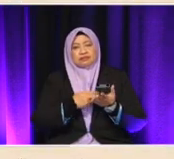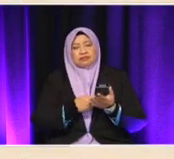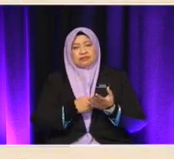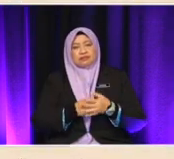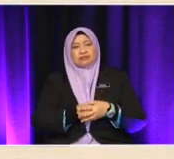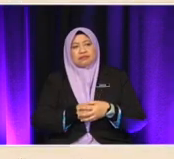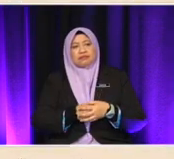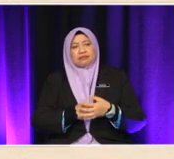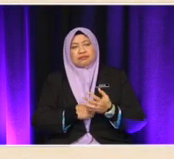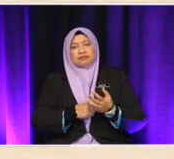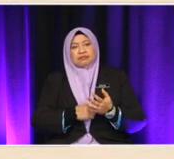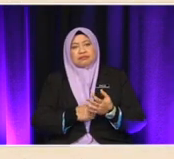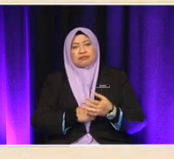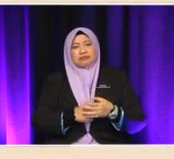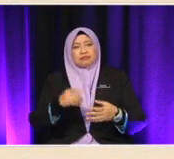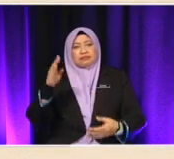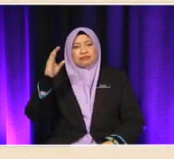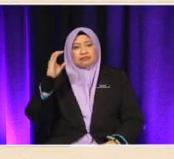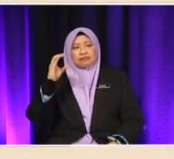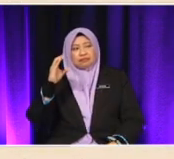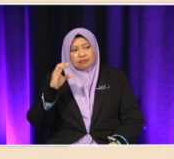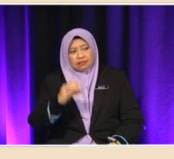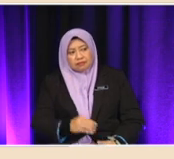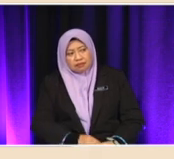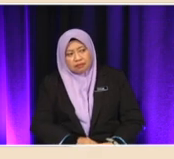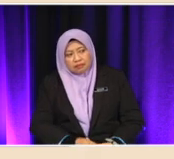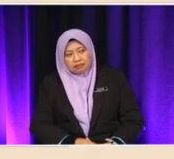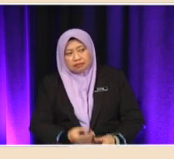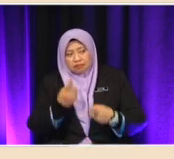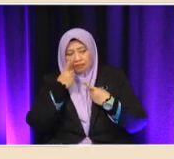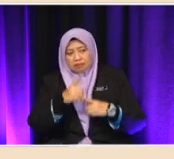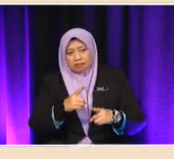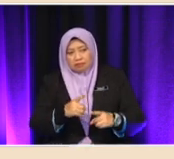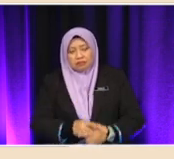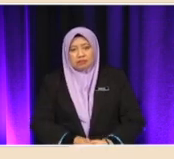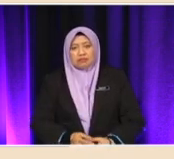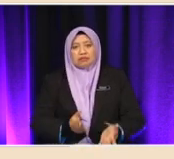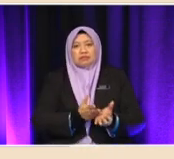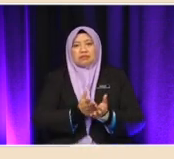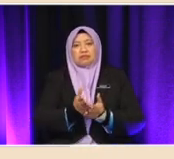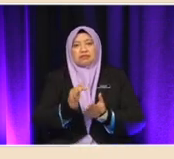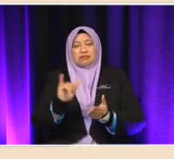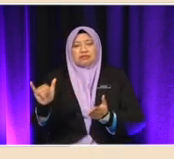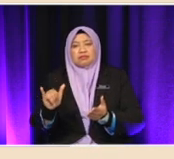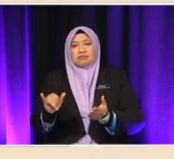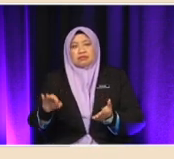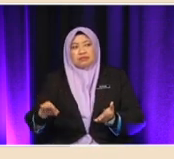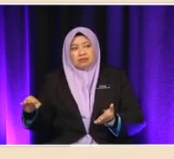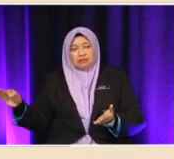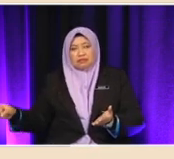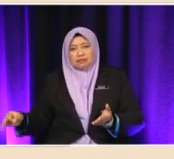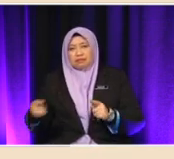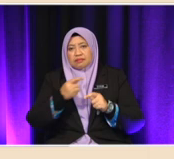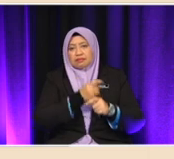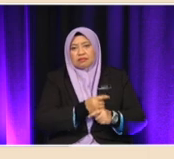ada apa menyebabkan Kelud penawaran bergerak ke kanan oke saya turunnya kita lihat faktur penentu